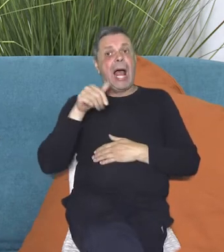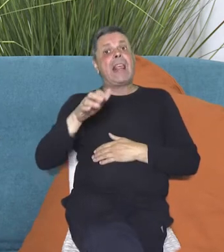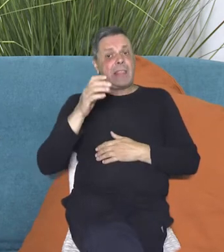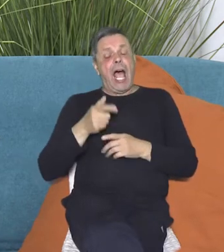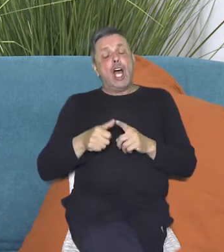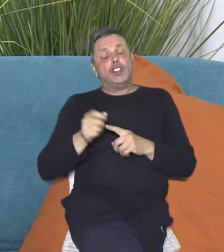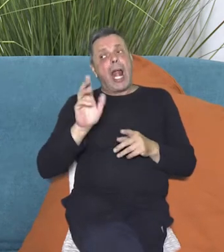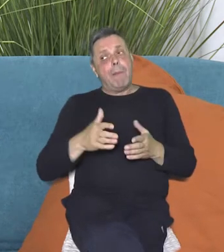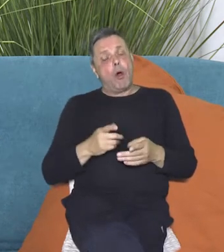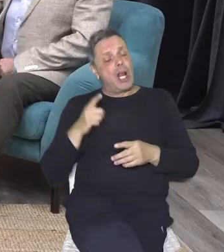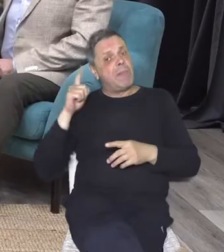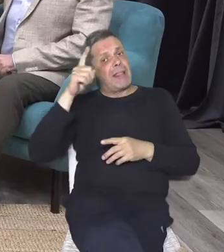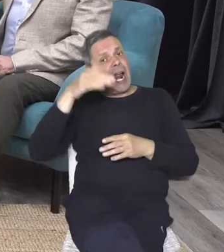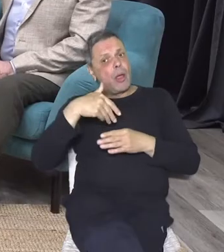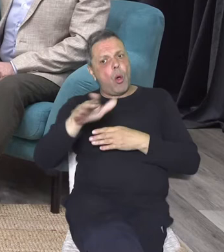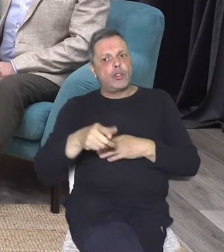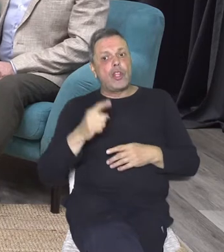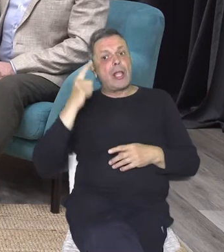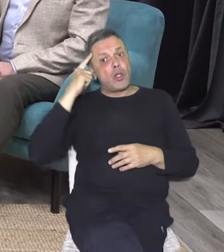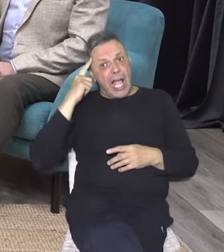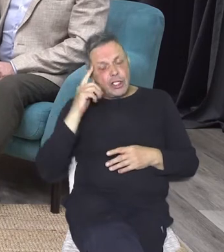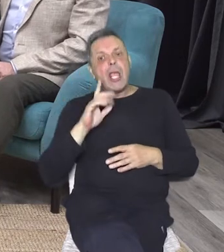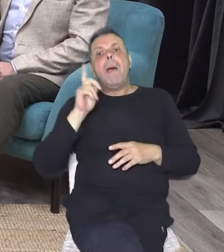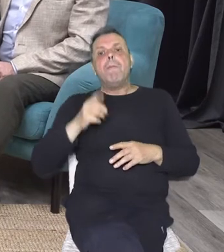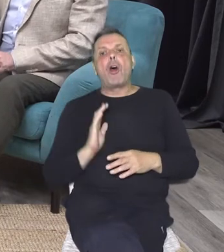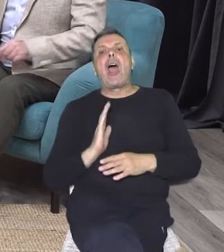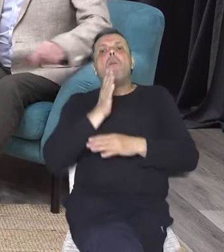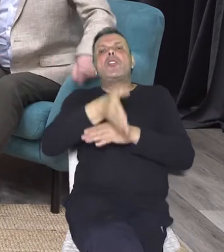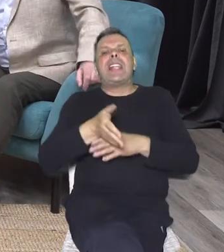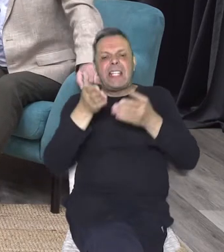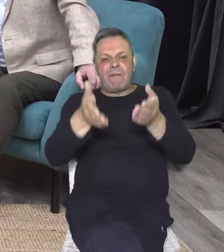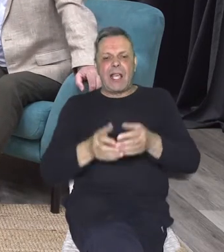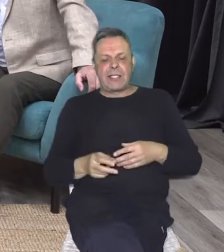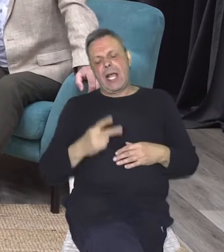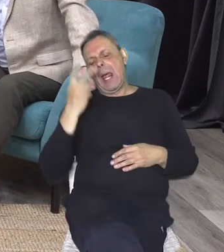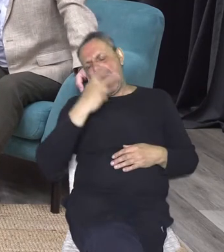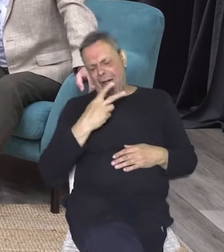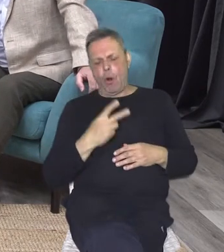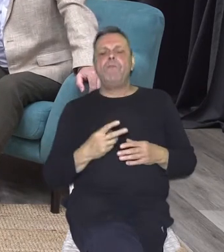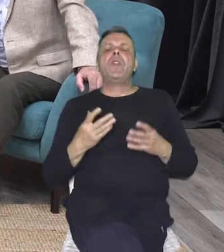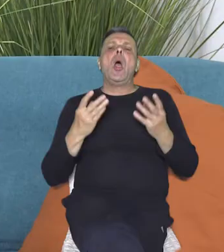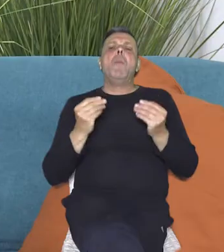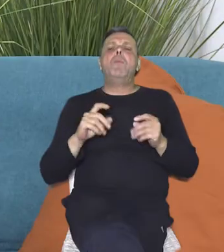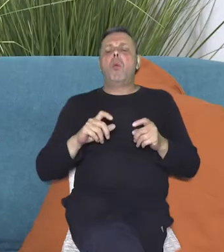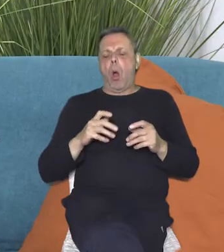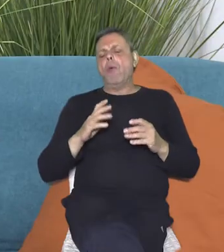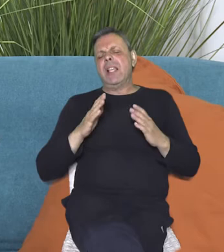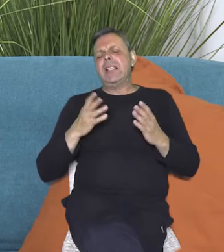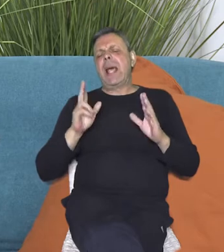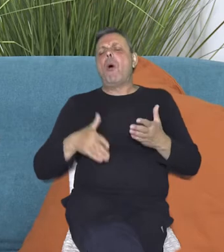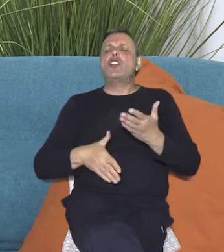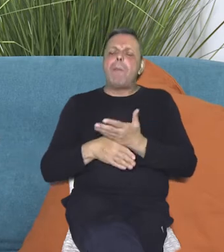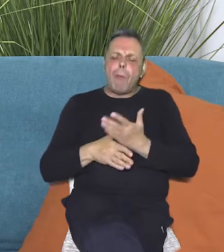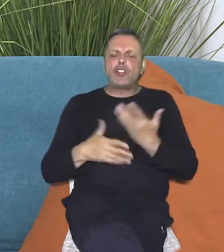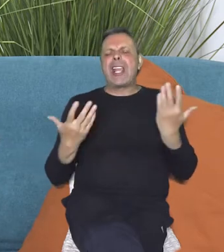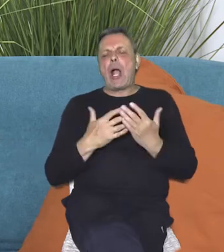može jako daleko otići, a to daleko doći k vama. Da, može, da. Mislim, gledajte, naravno, jako puno se može pomoći da mozak